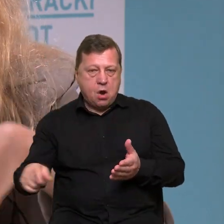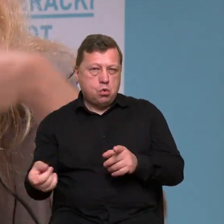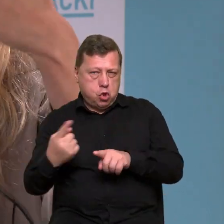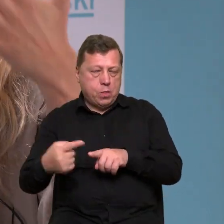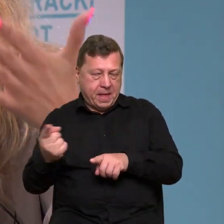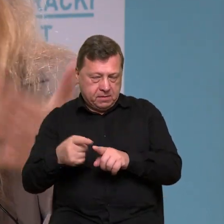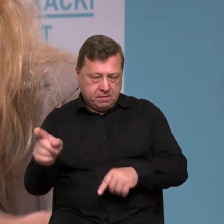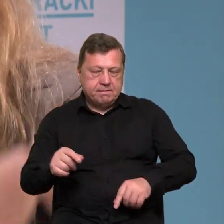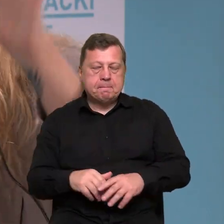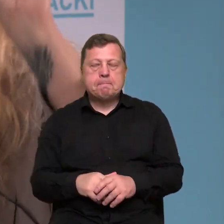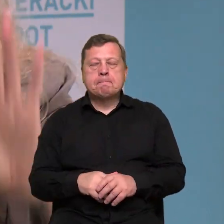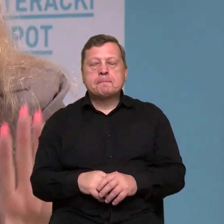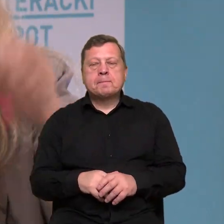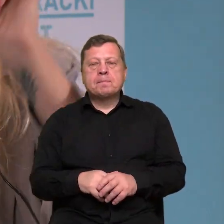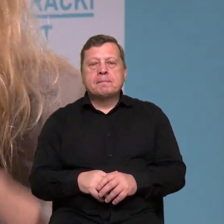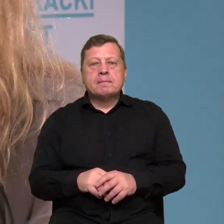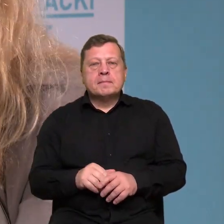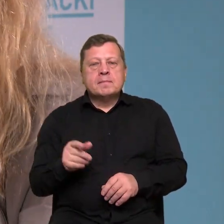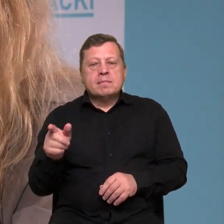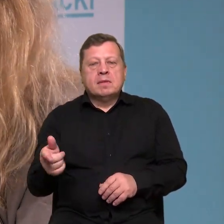dodane, które